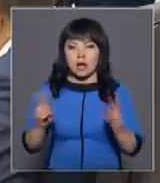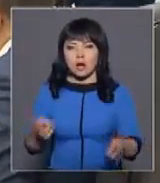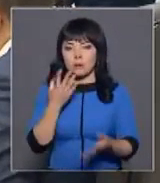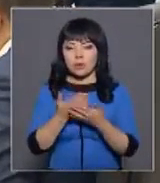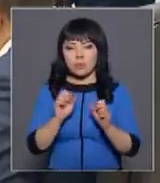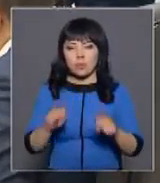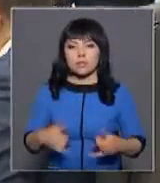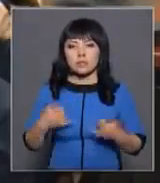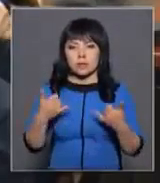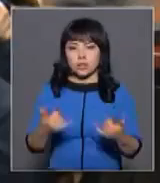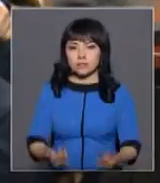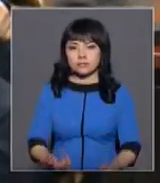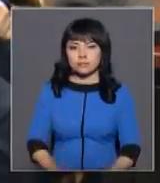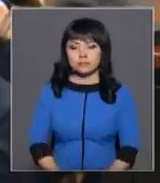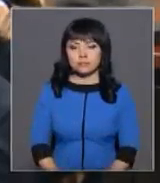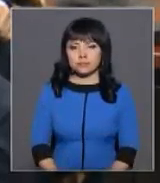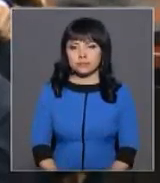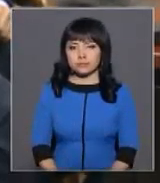бермек.